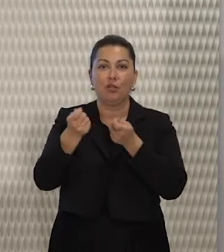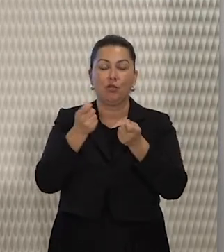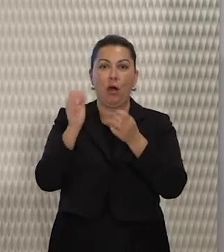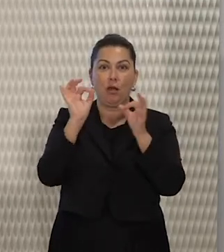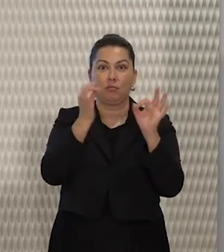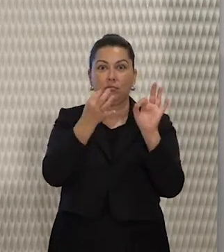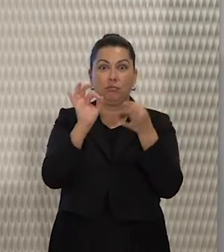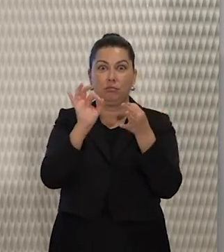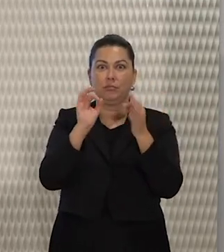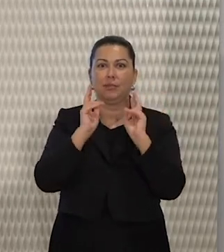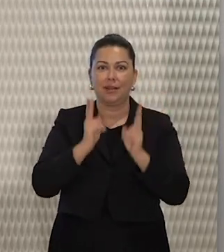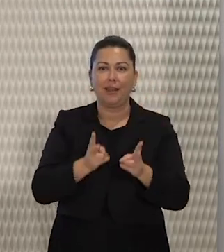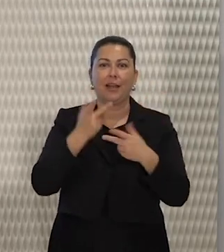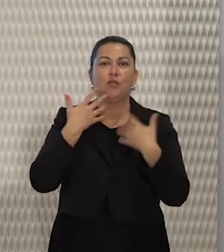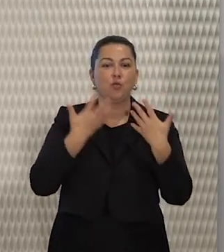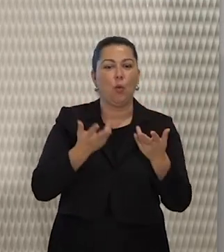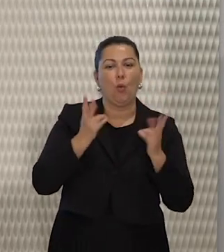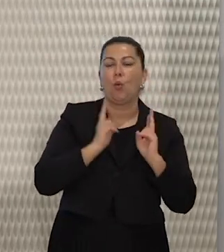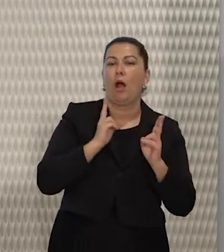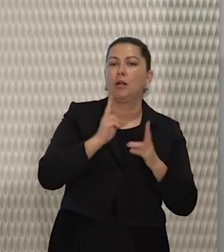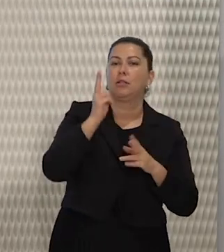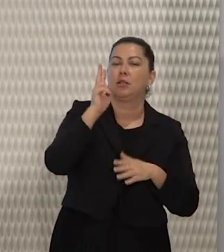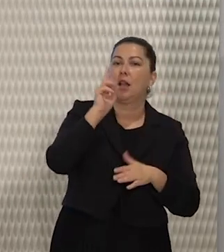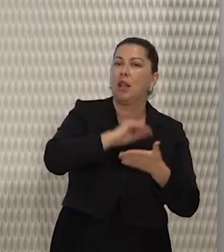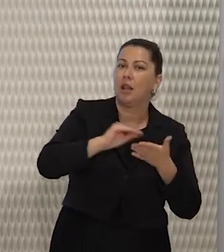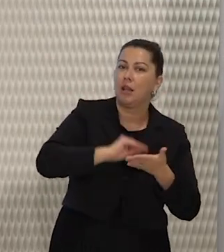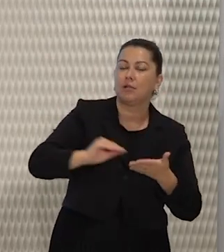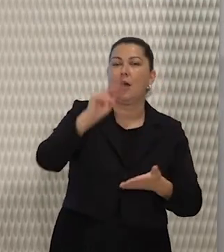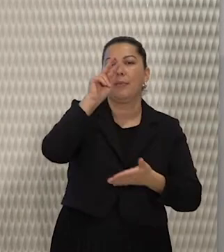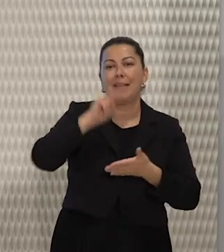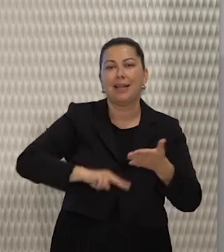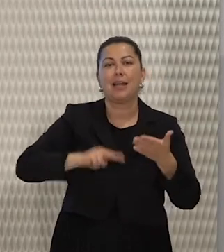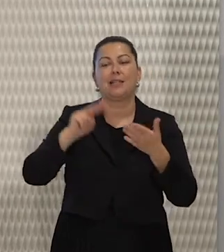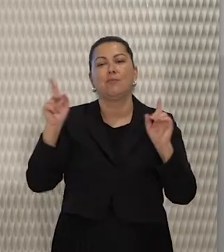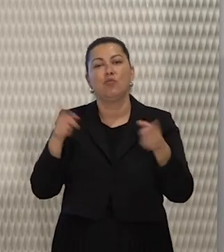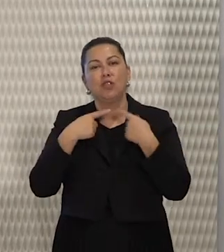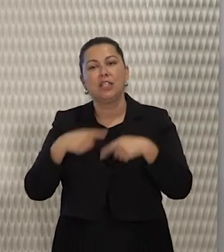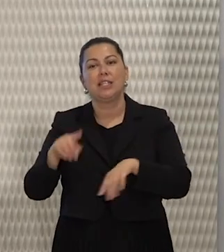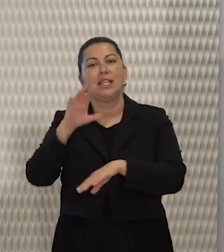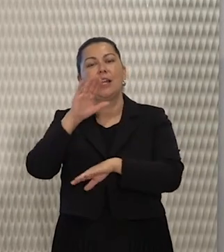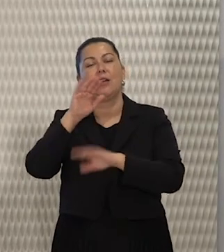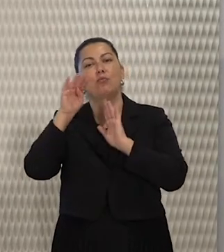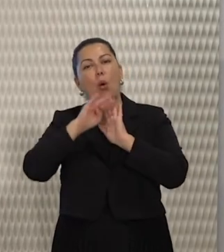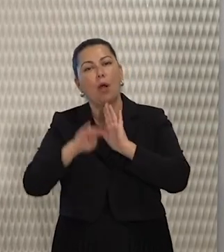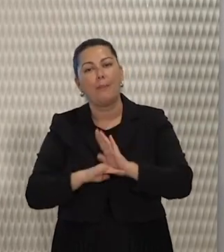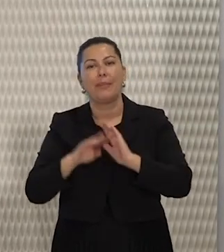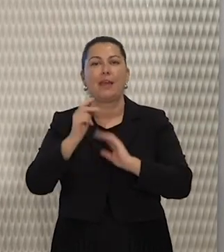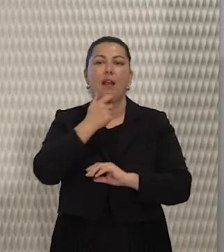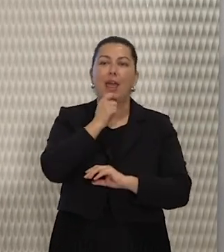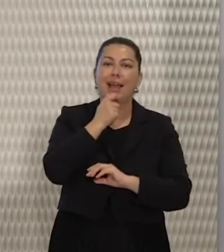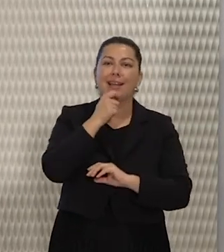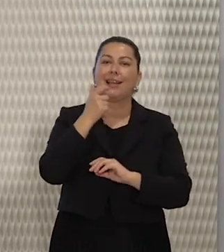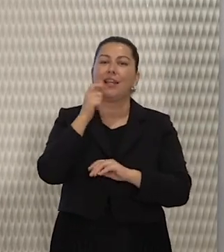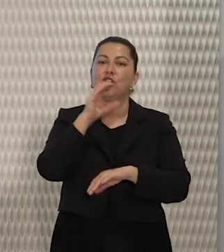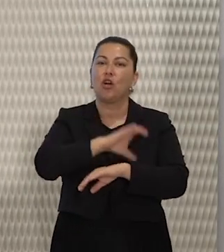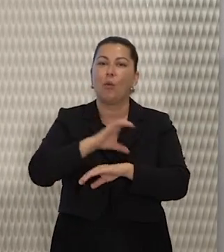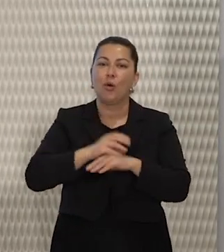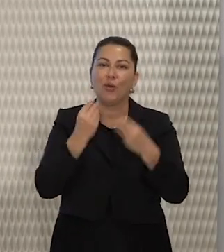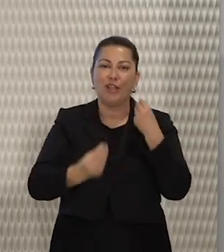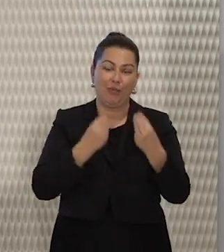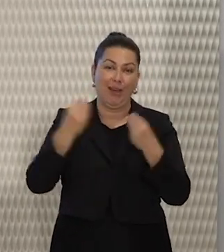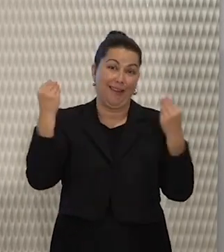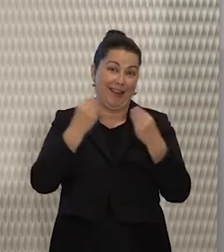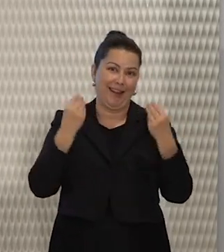Lesen, Schreiben, Rechnen, Musizieren, Programmieren, aber auch Englisch oder Computerspielen